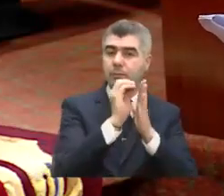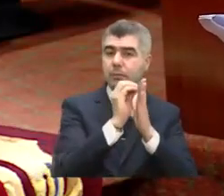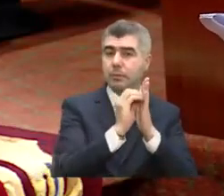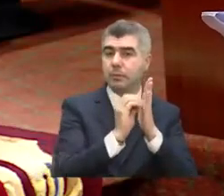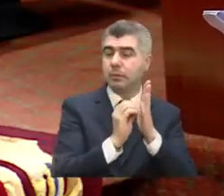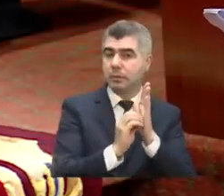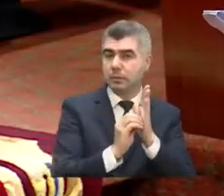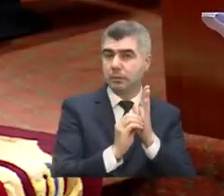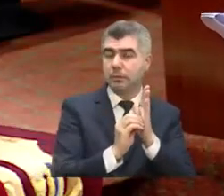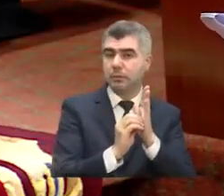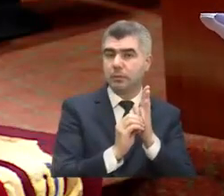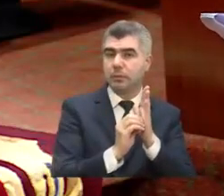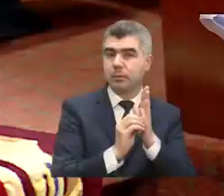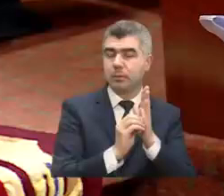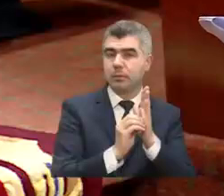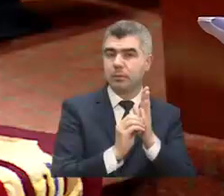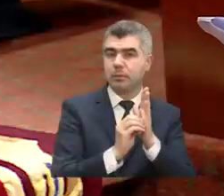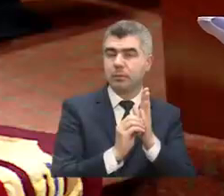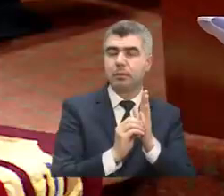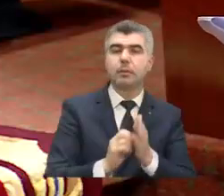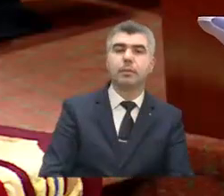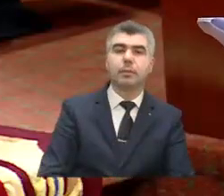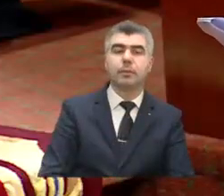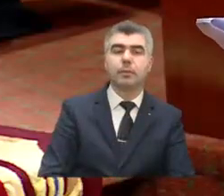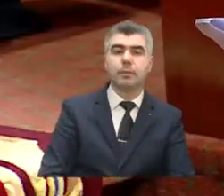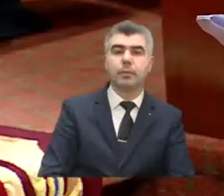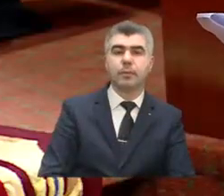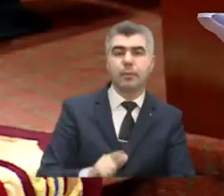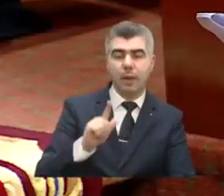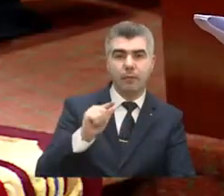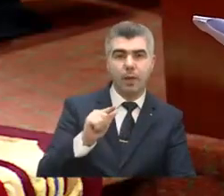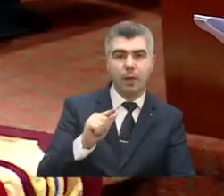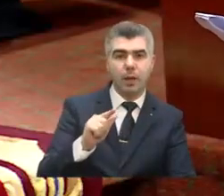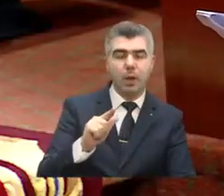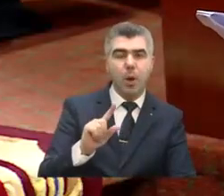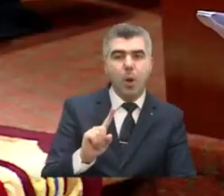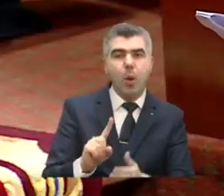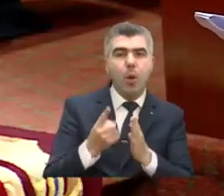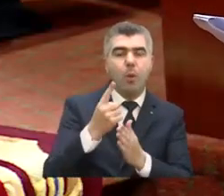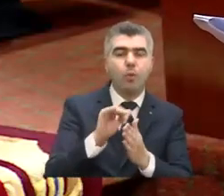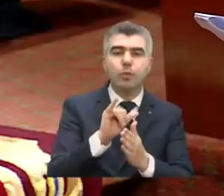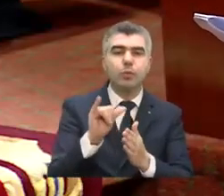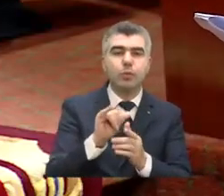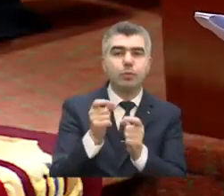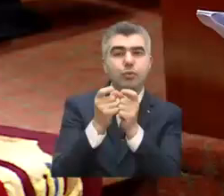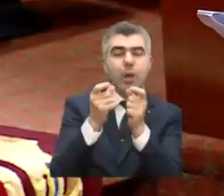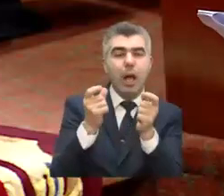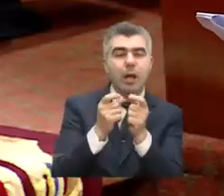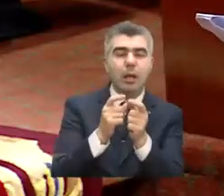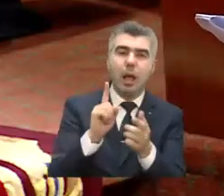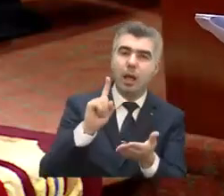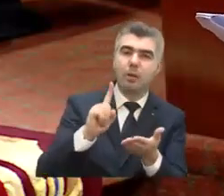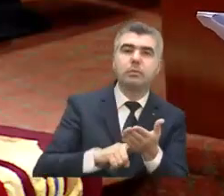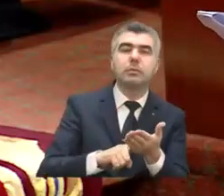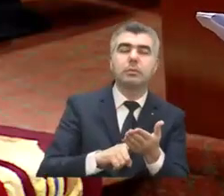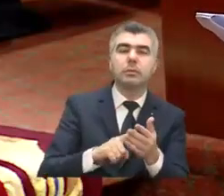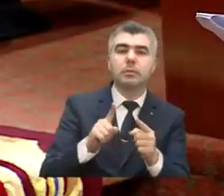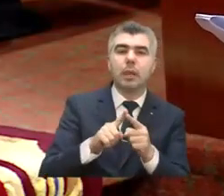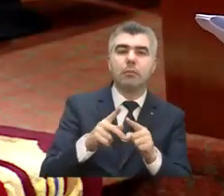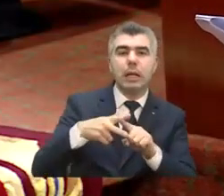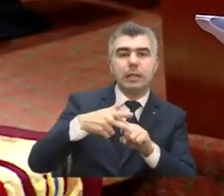اللي وضعنها كاسب قيه هي جعل الاستثمارات العموميه في القطاع حافزا لتوطين الانشطه